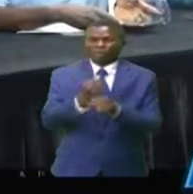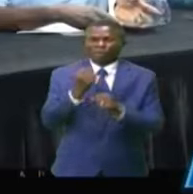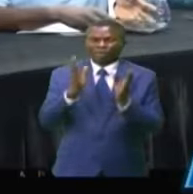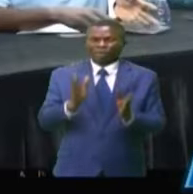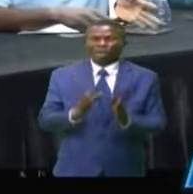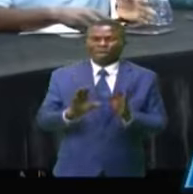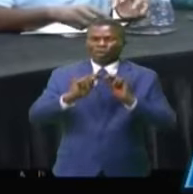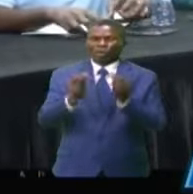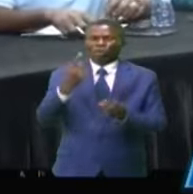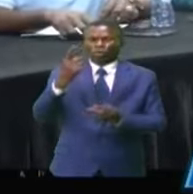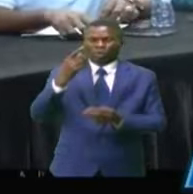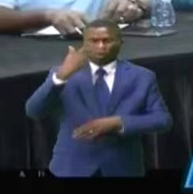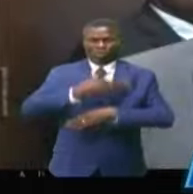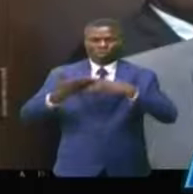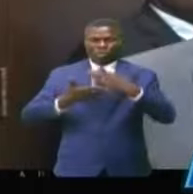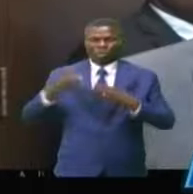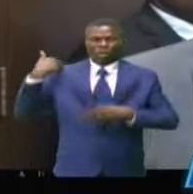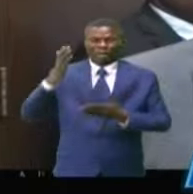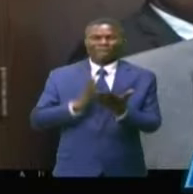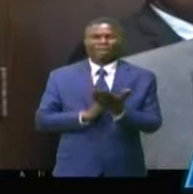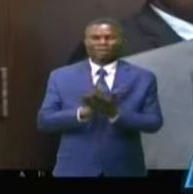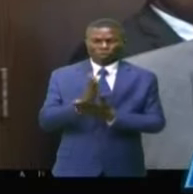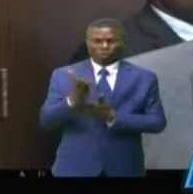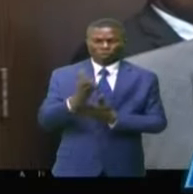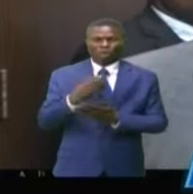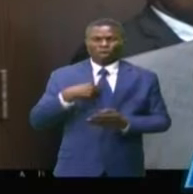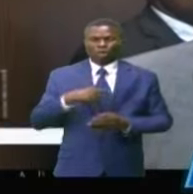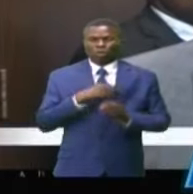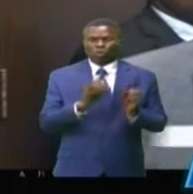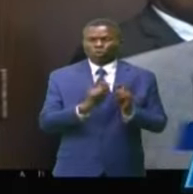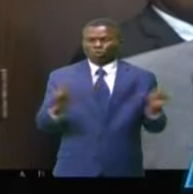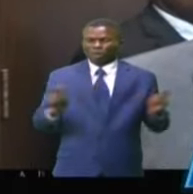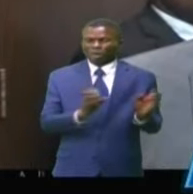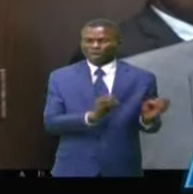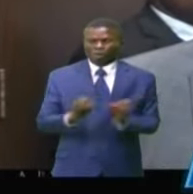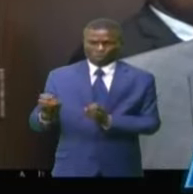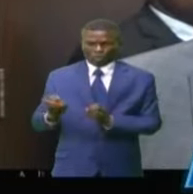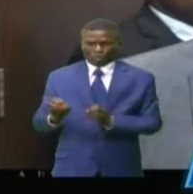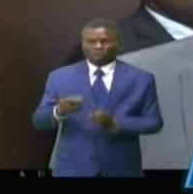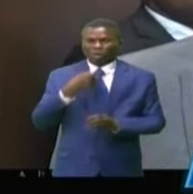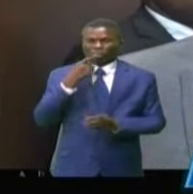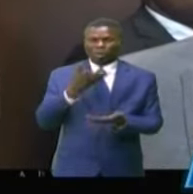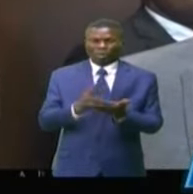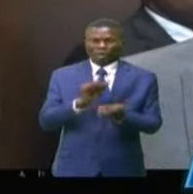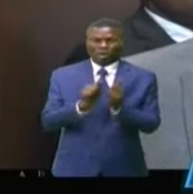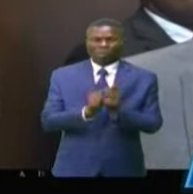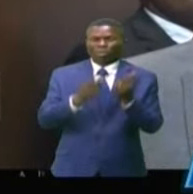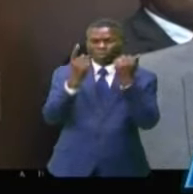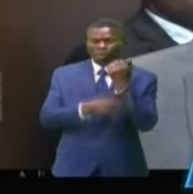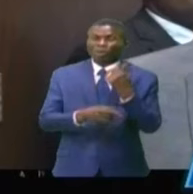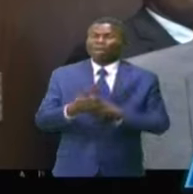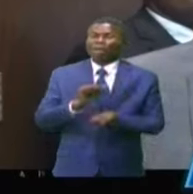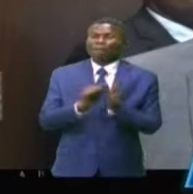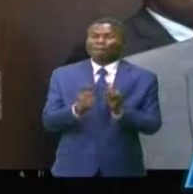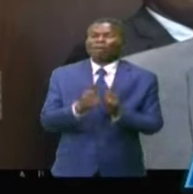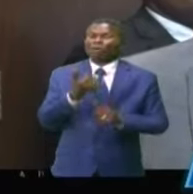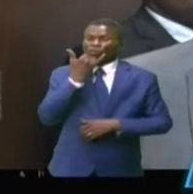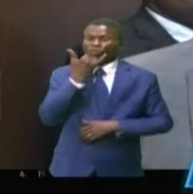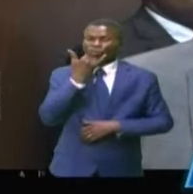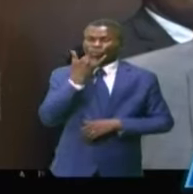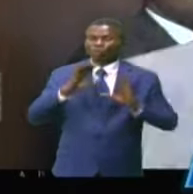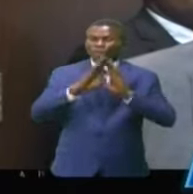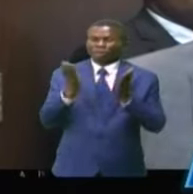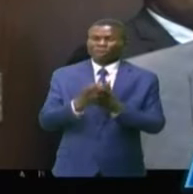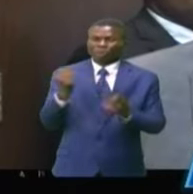ensemble pour bâtir un état de droit. Nous sommes très organisés. On vous a parlé des chambres de discipline. L'impunité détruit